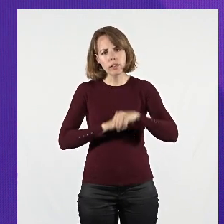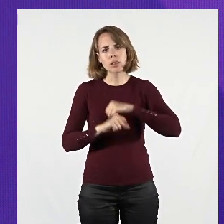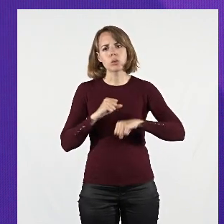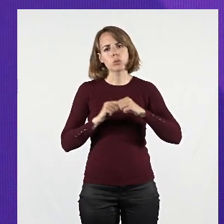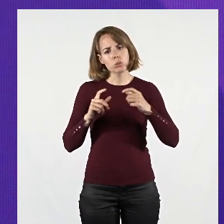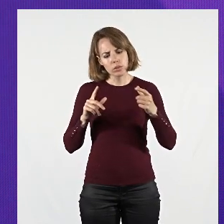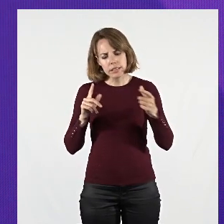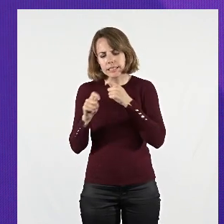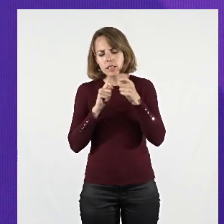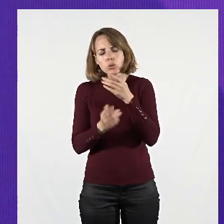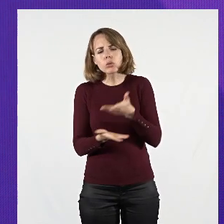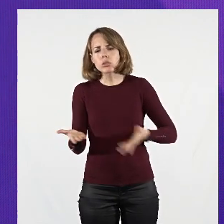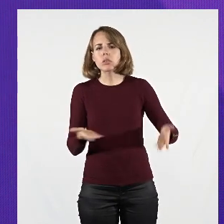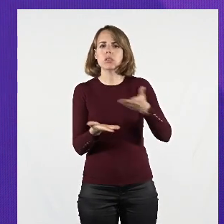sa